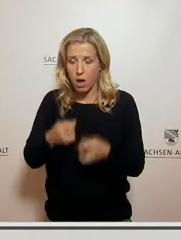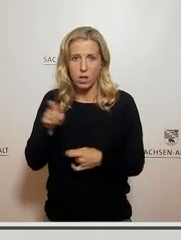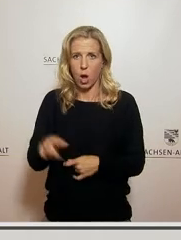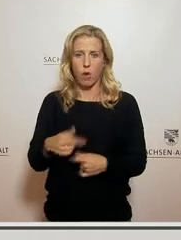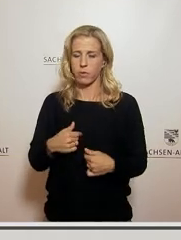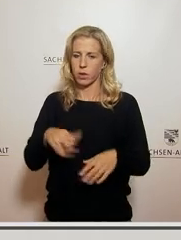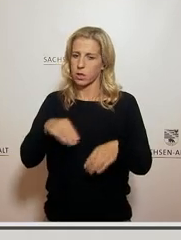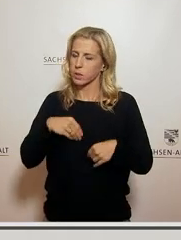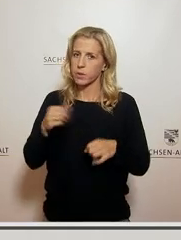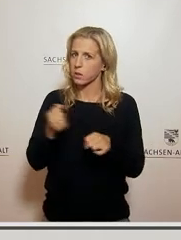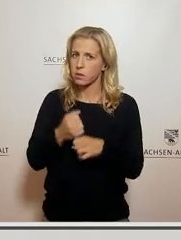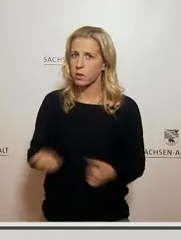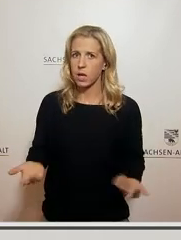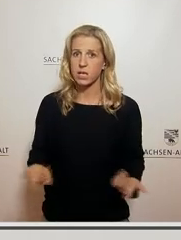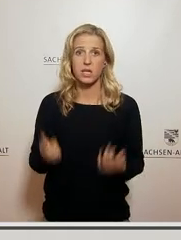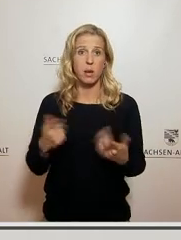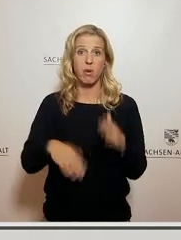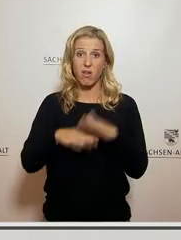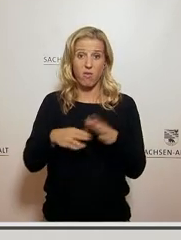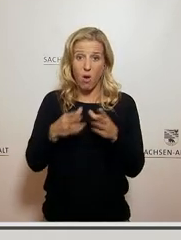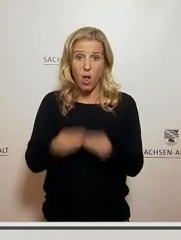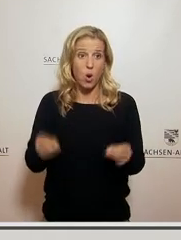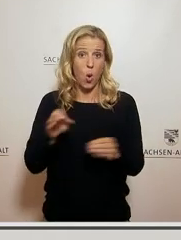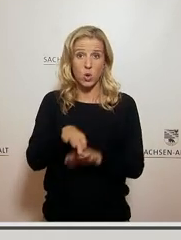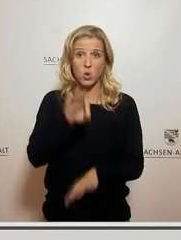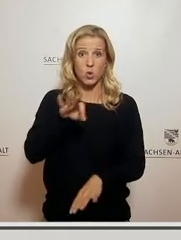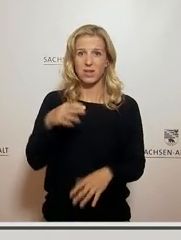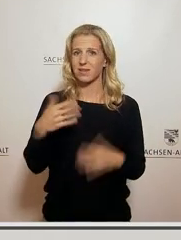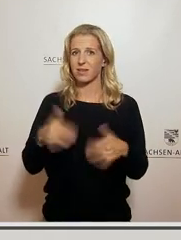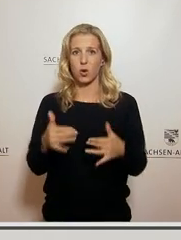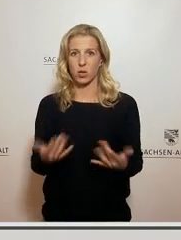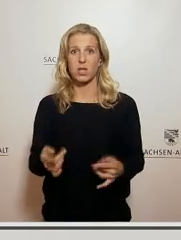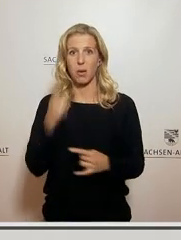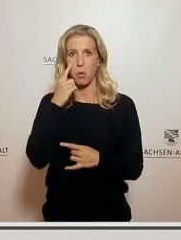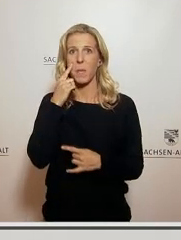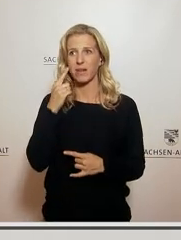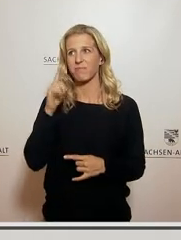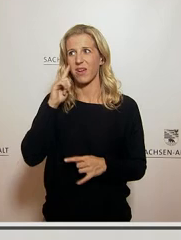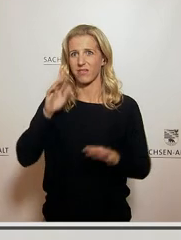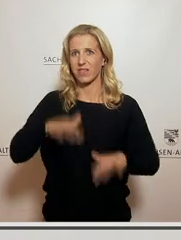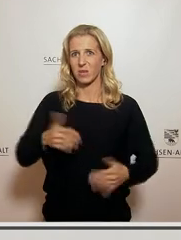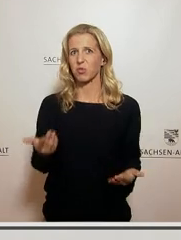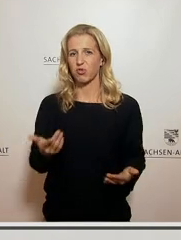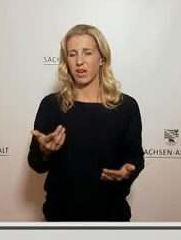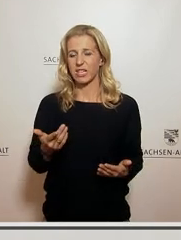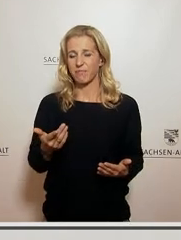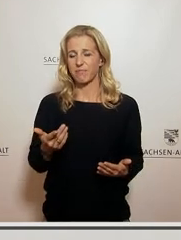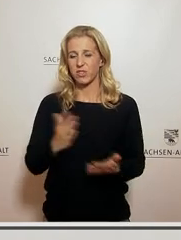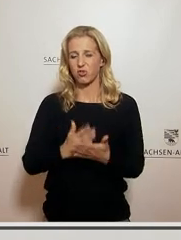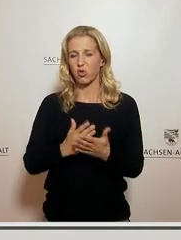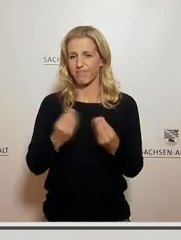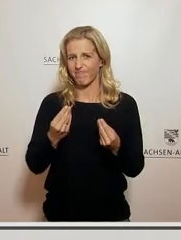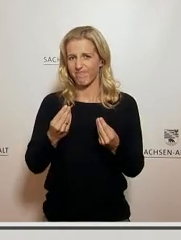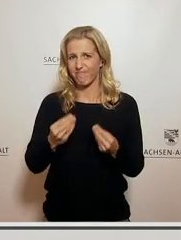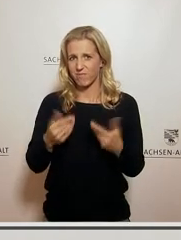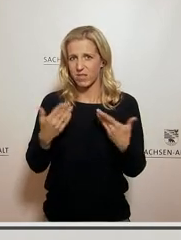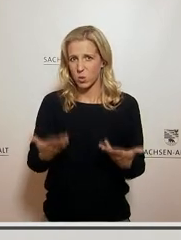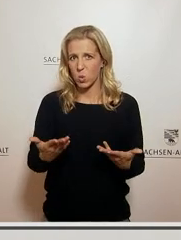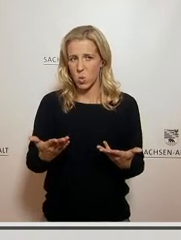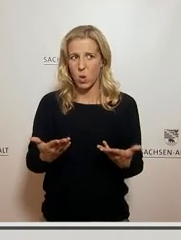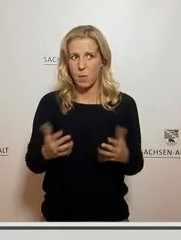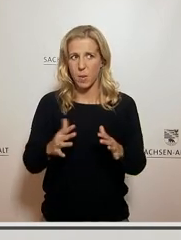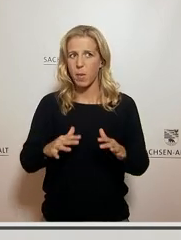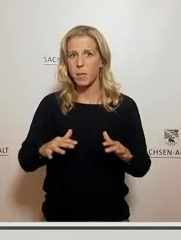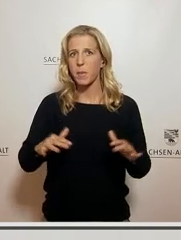Augenblick keine generelle Lösung für, aber wir merken dieses Phänomen im Augenblick auch, dass, obwohl es eigentlich eine